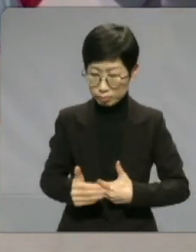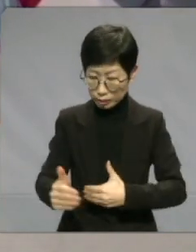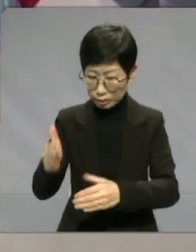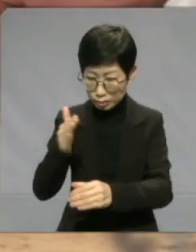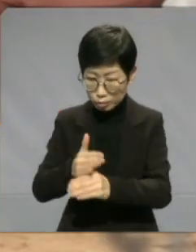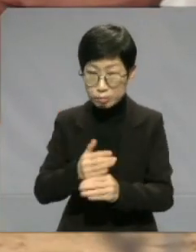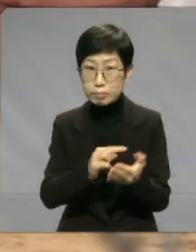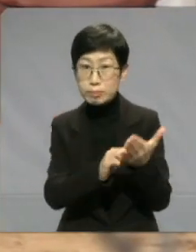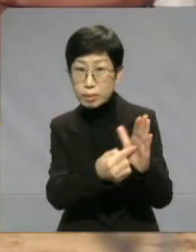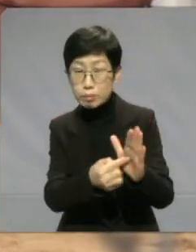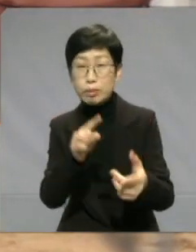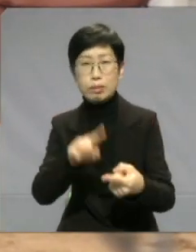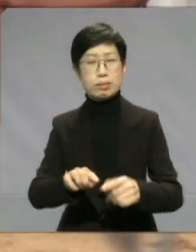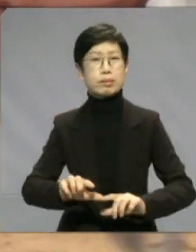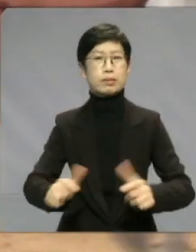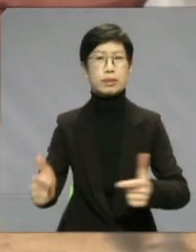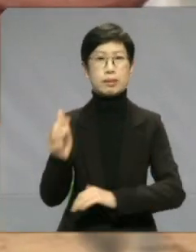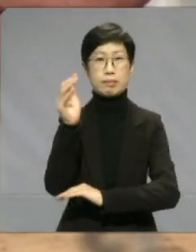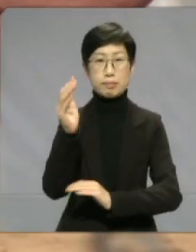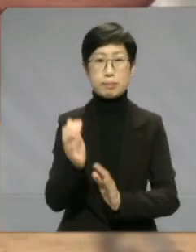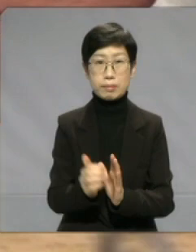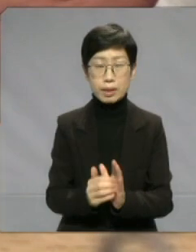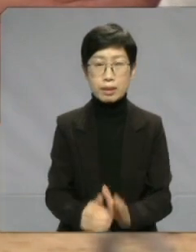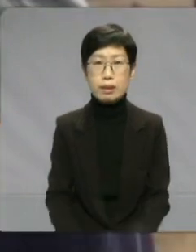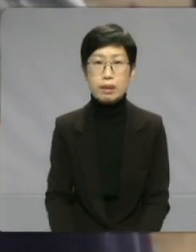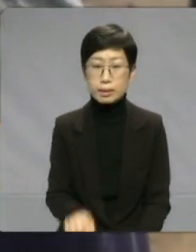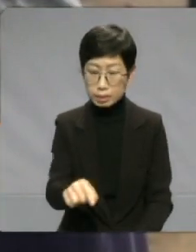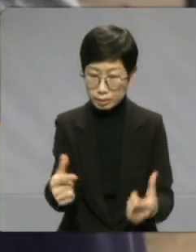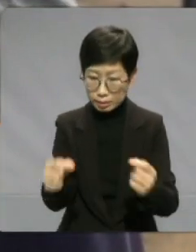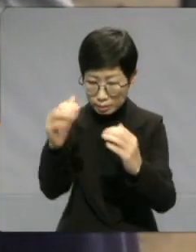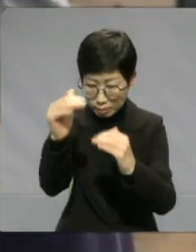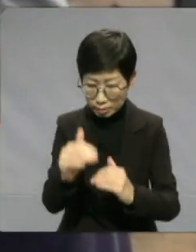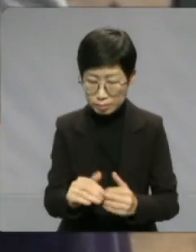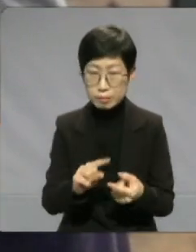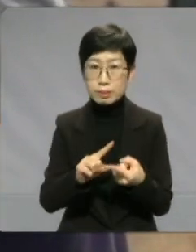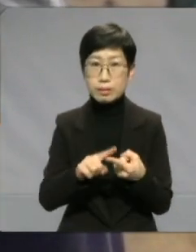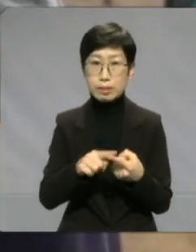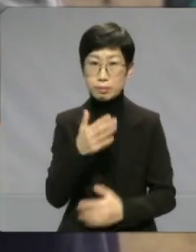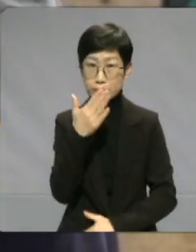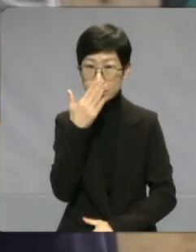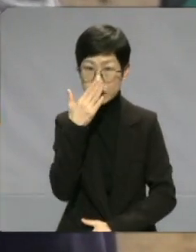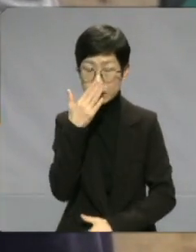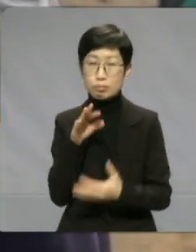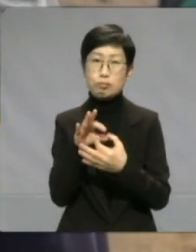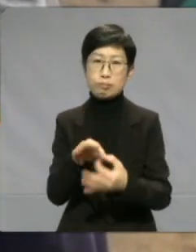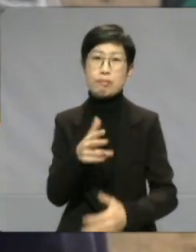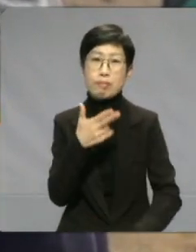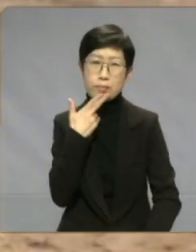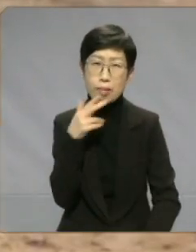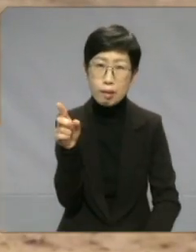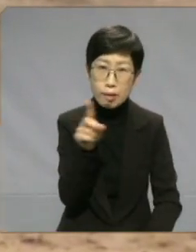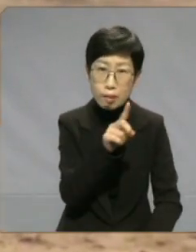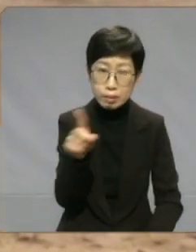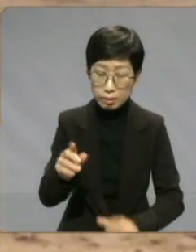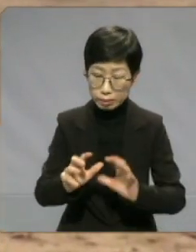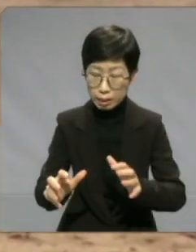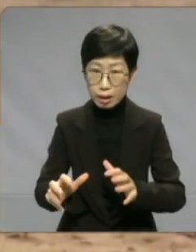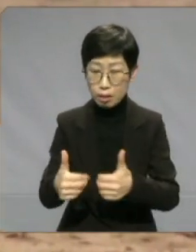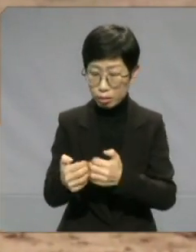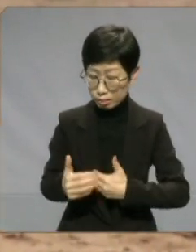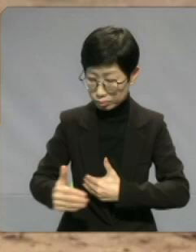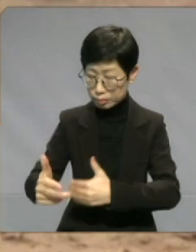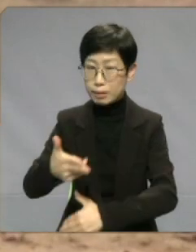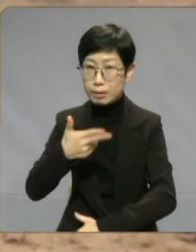보도를 부인했습니다 이스라엘 관계자는이 같은 보도에 대해 이스라엘은 관련이 없고 어떤 나라와도 회담을